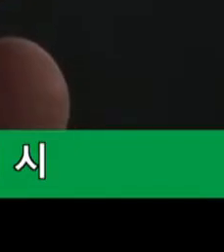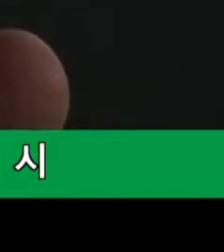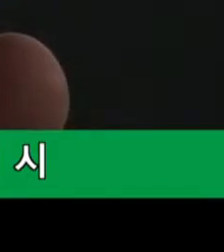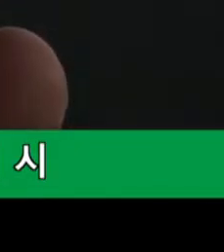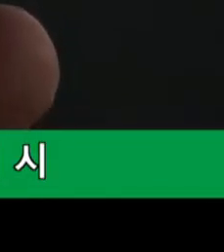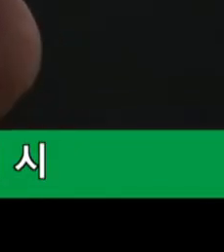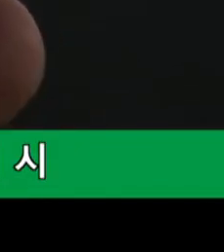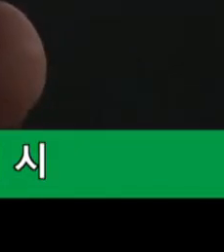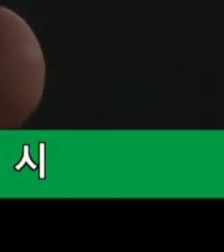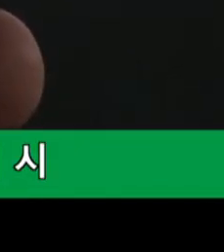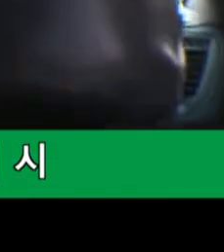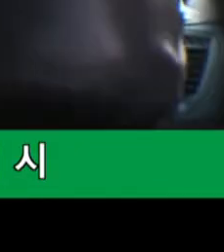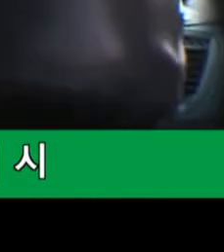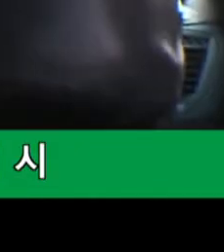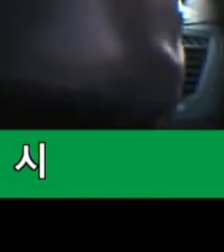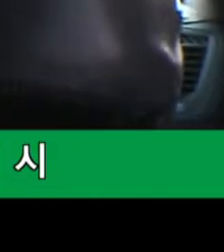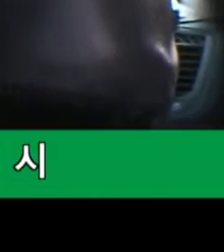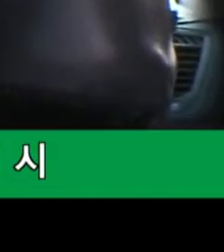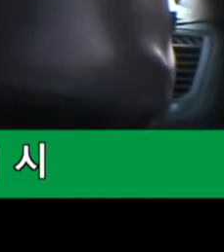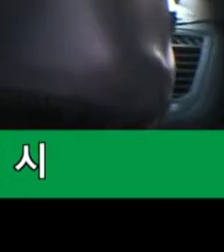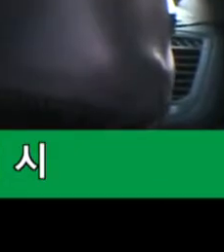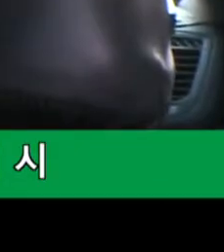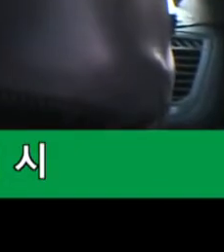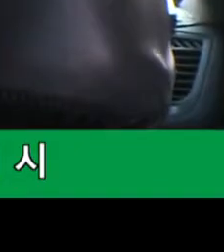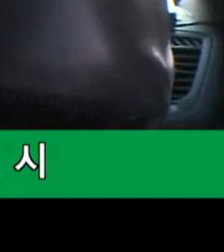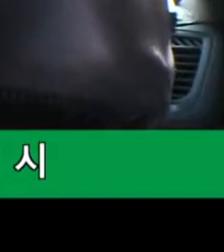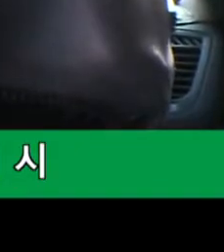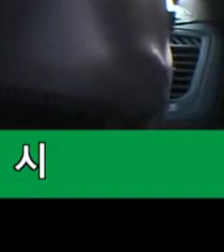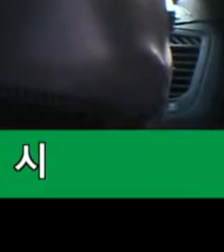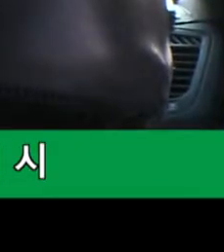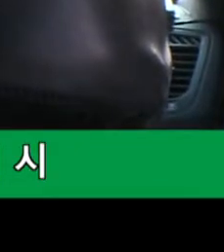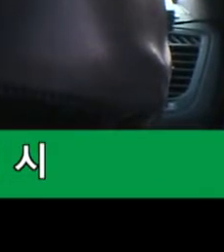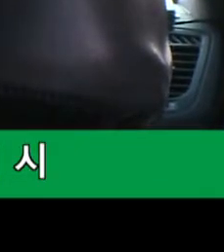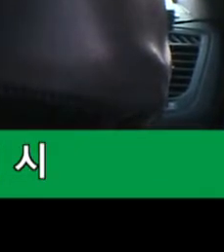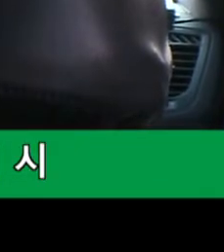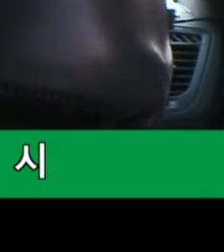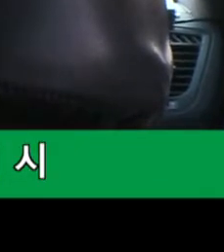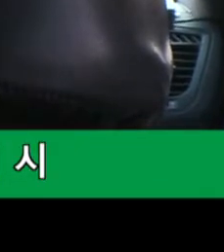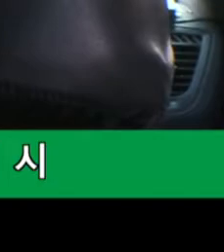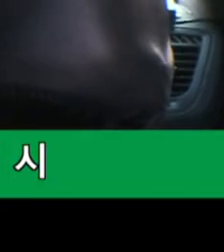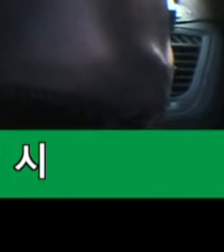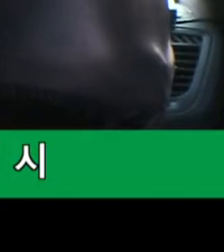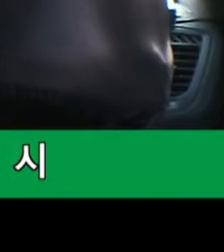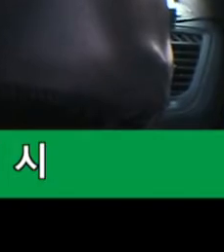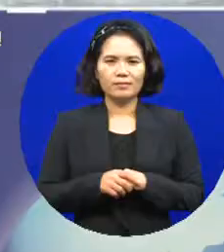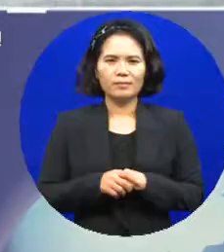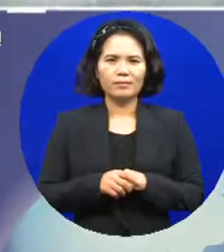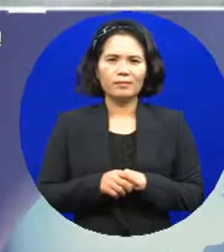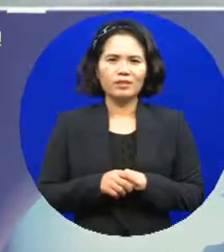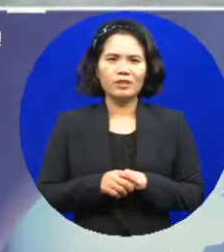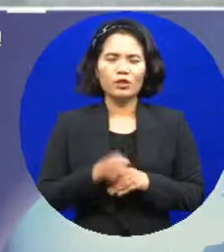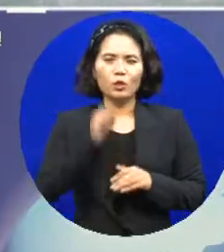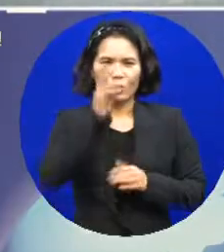정보 등을 실시간으로 전송할 수 있는 스마트폰 안심택시 서비스가 시행을 시작했습니다.